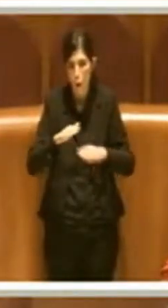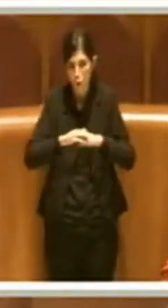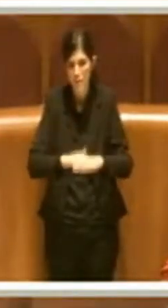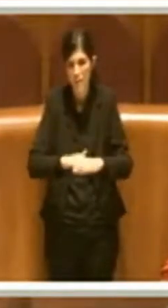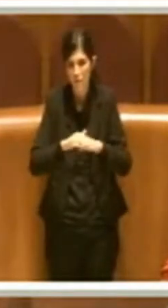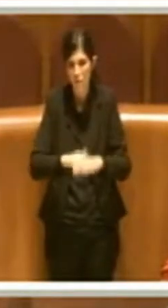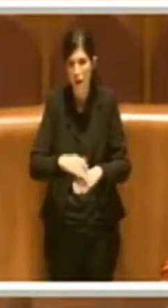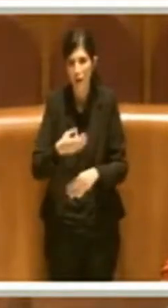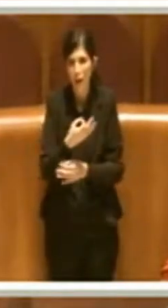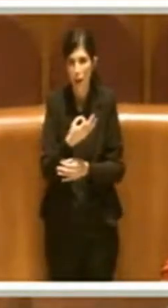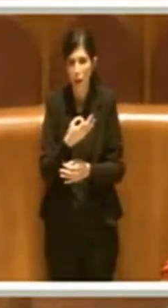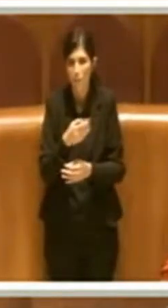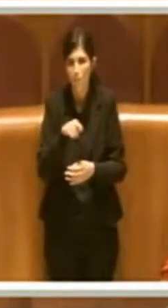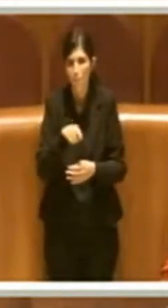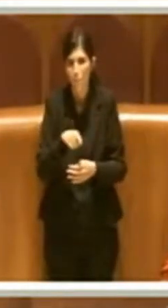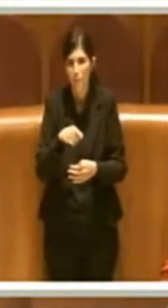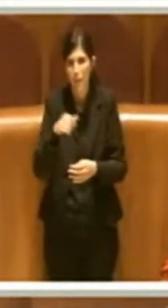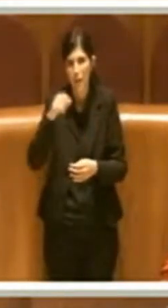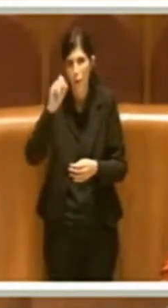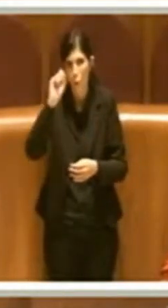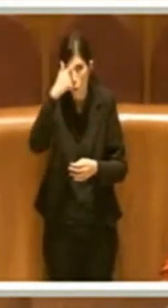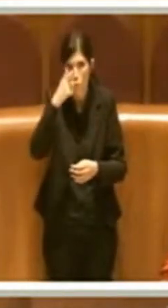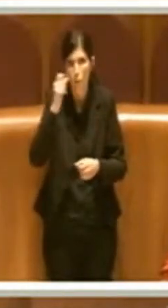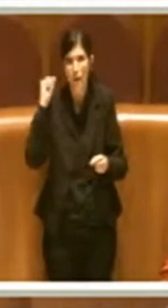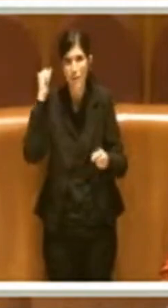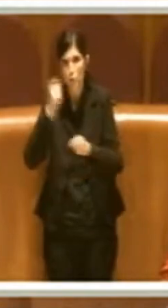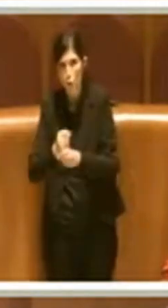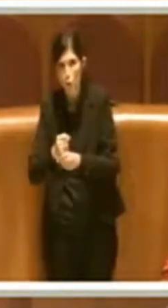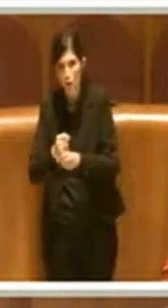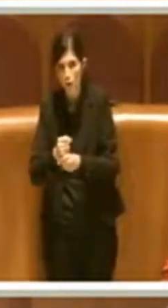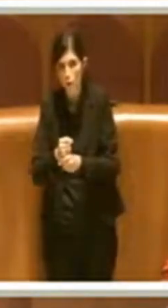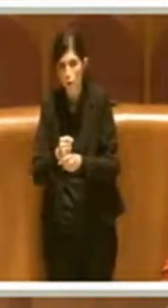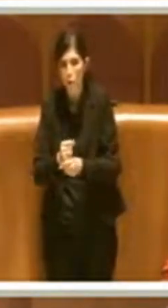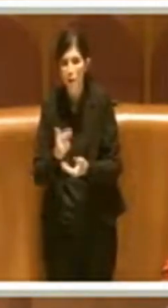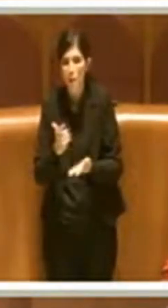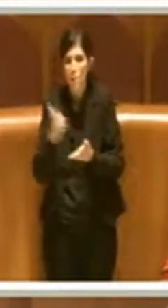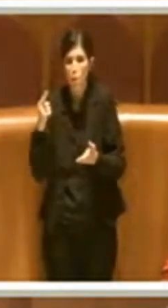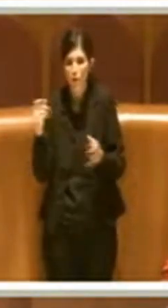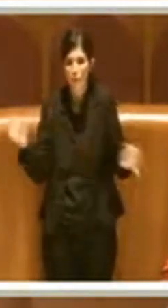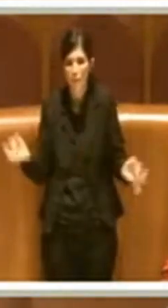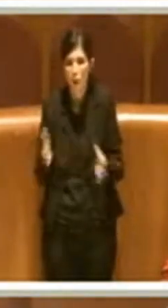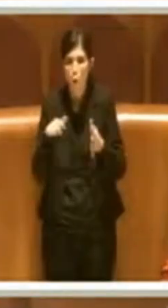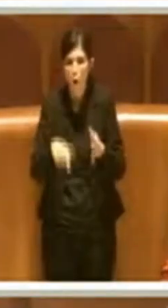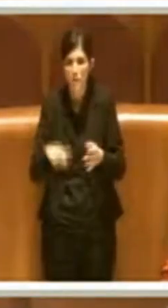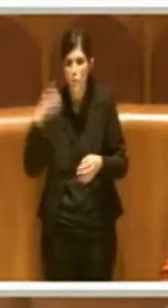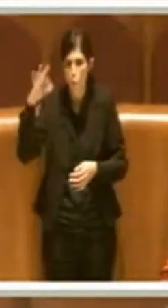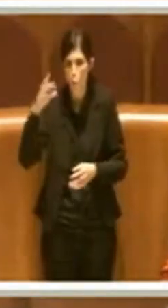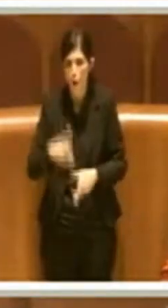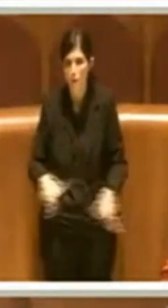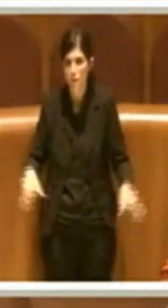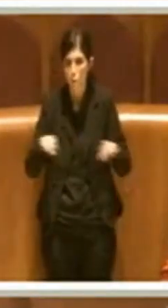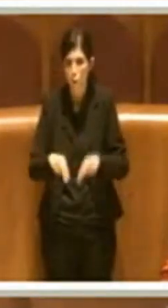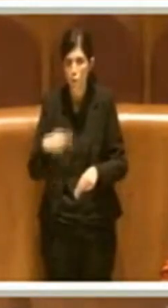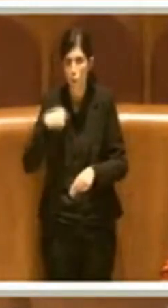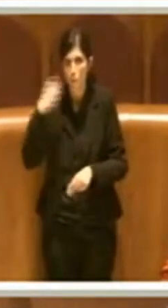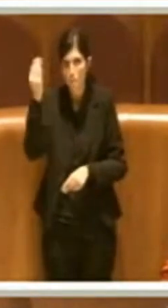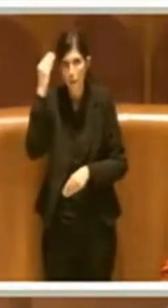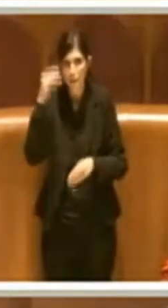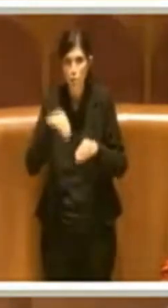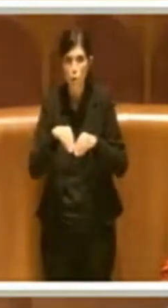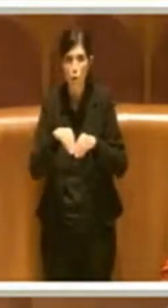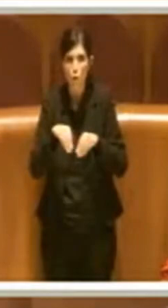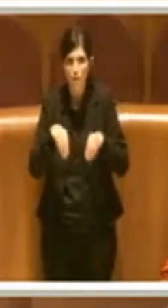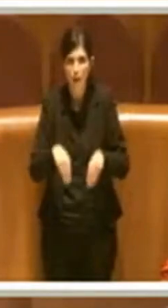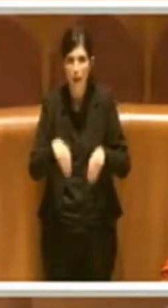attraversano. La tranvia infatti toccherà i punti più importanti della nostra città e sarà un'importante occasione di riqualificazione. Penso alle Terme di